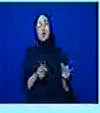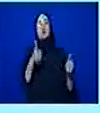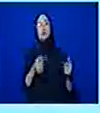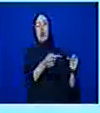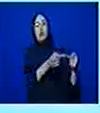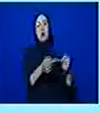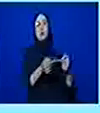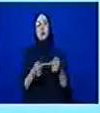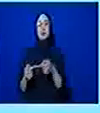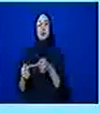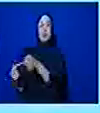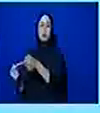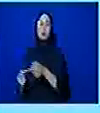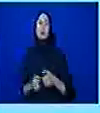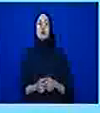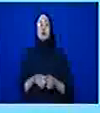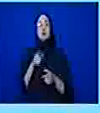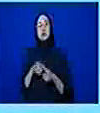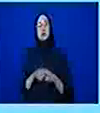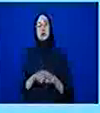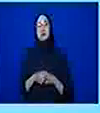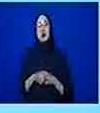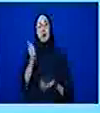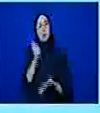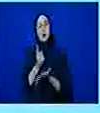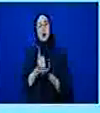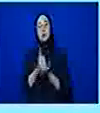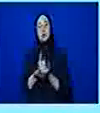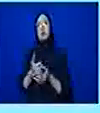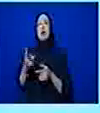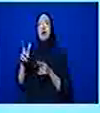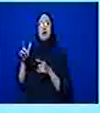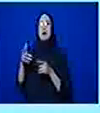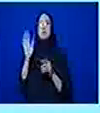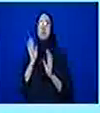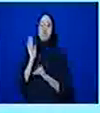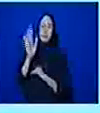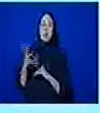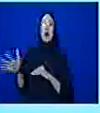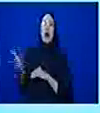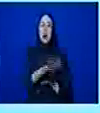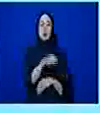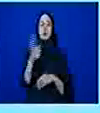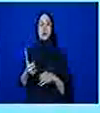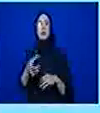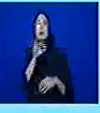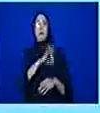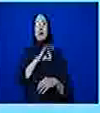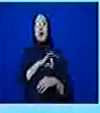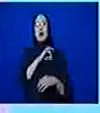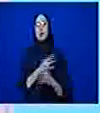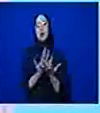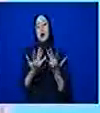secara konsisten kita selesaikan agar betul-betul laut memberikan manfaat kepada rakyat, kepada bangsa, dan kepada